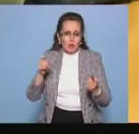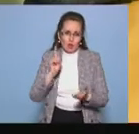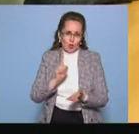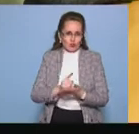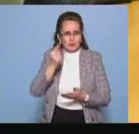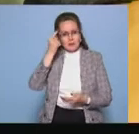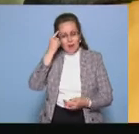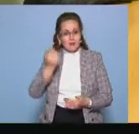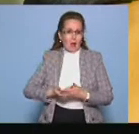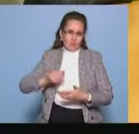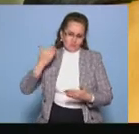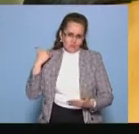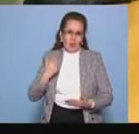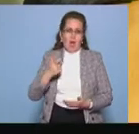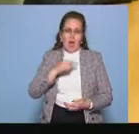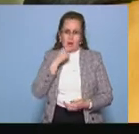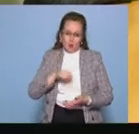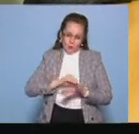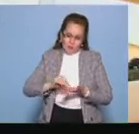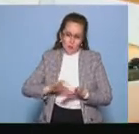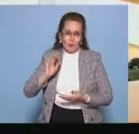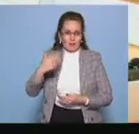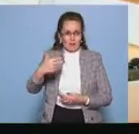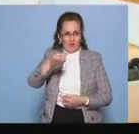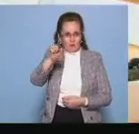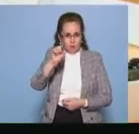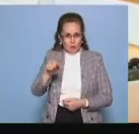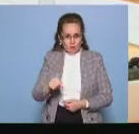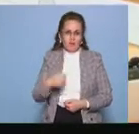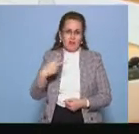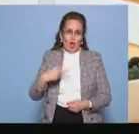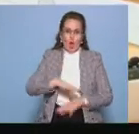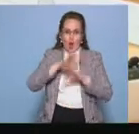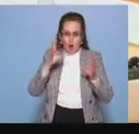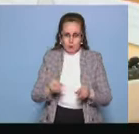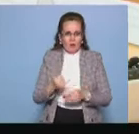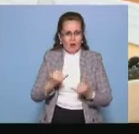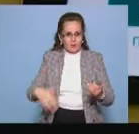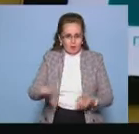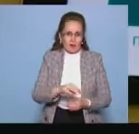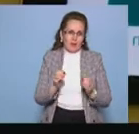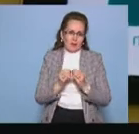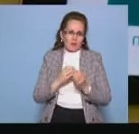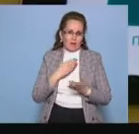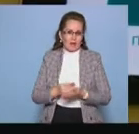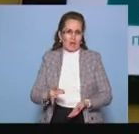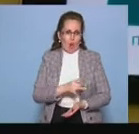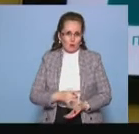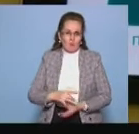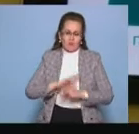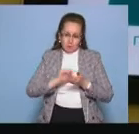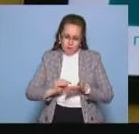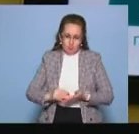знать. Как и прежде, в этнодиктанте будет 30 вопросов, 20 общих для всех и 10 региональных. На написание 45